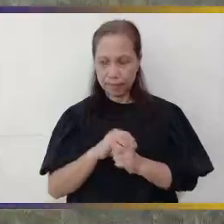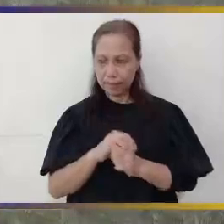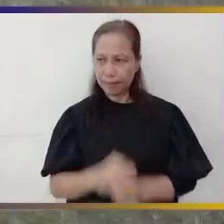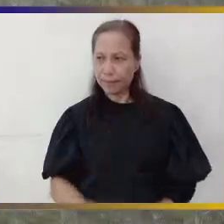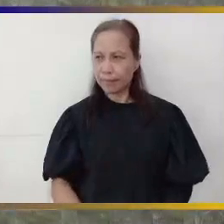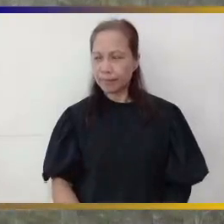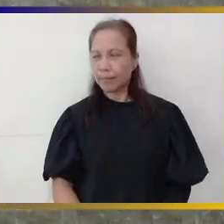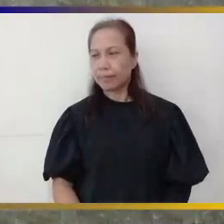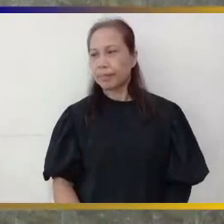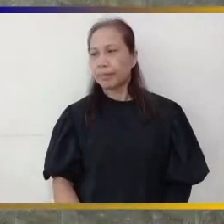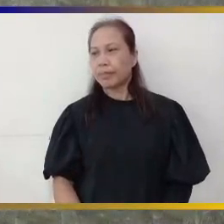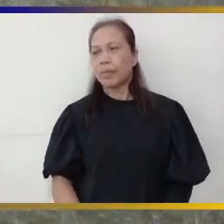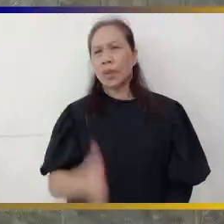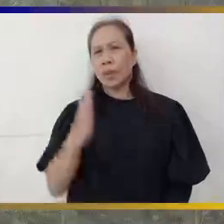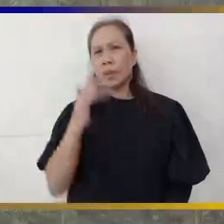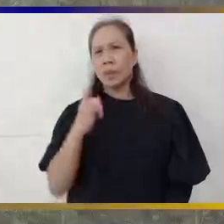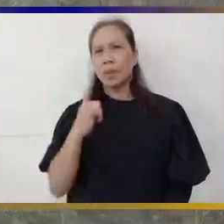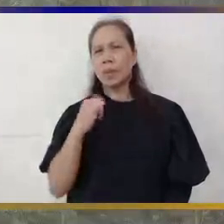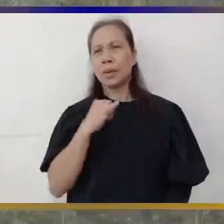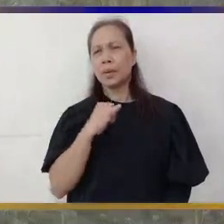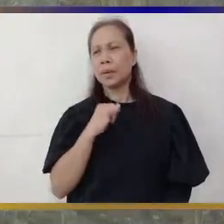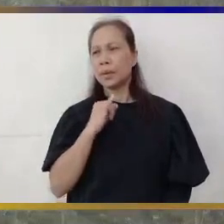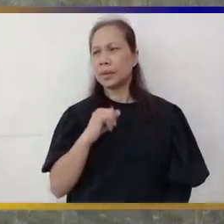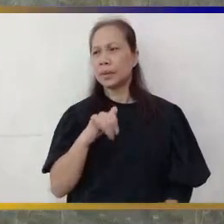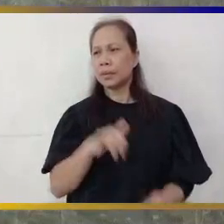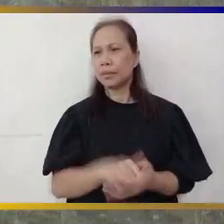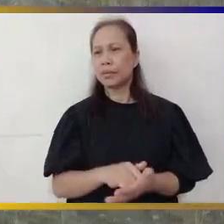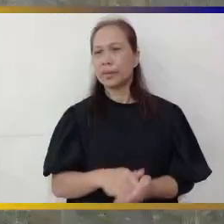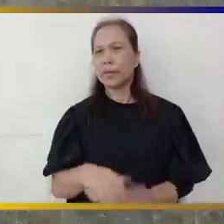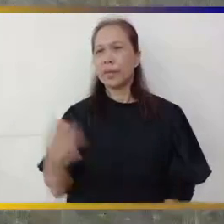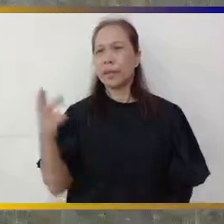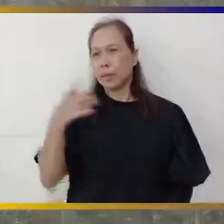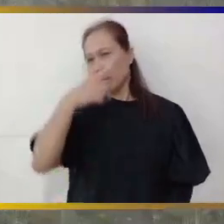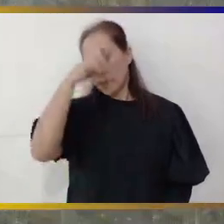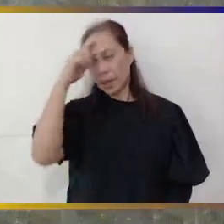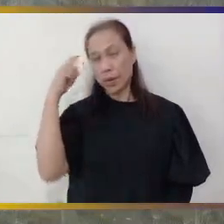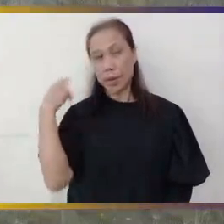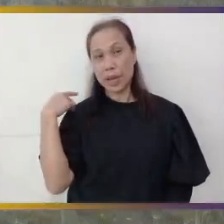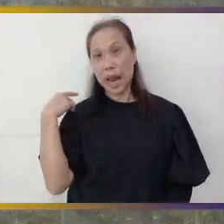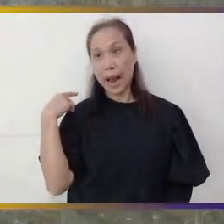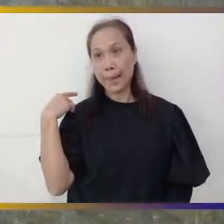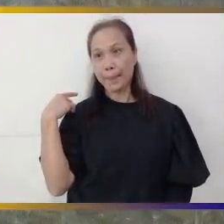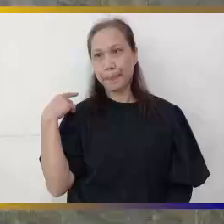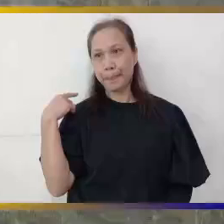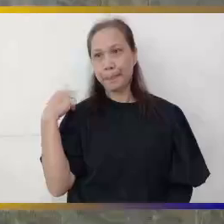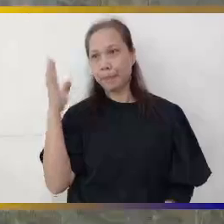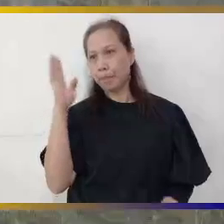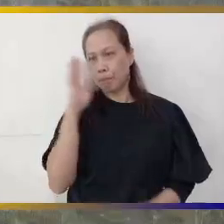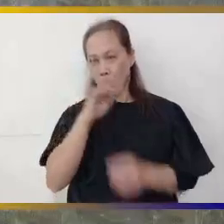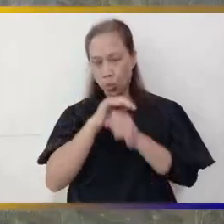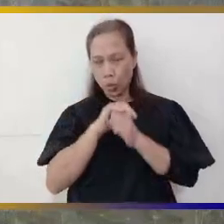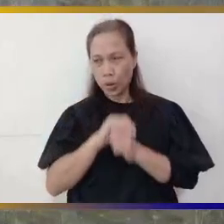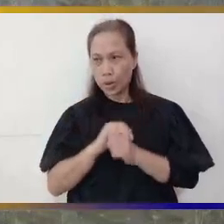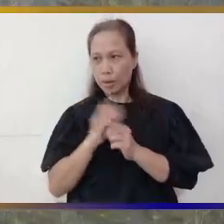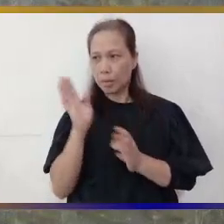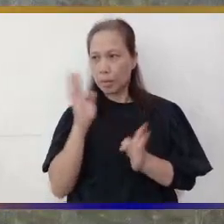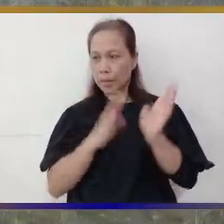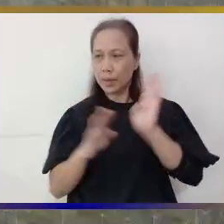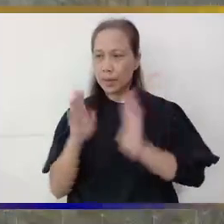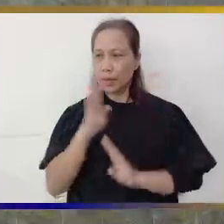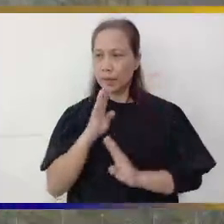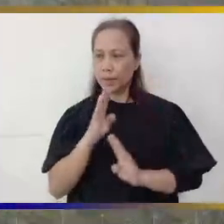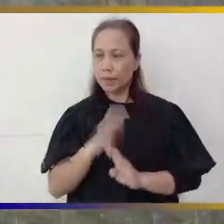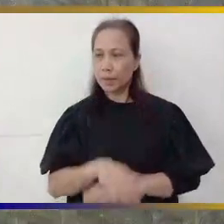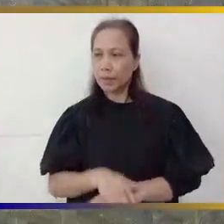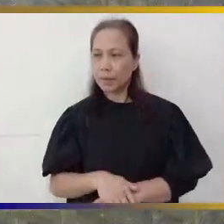Worship Why is that because they have what Worship problem nar